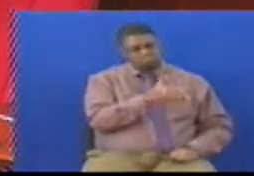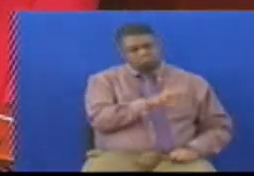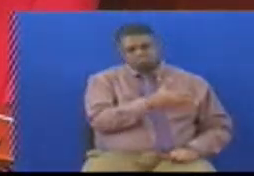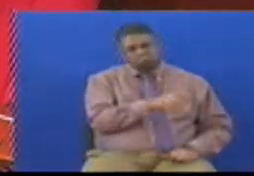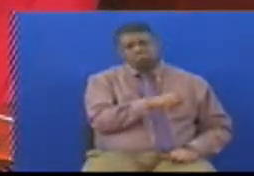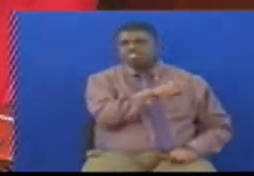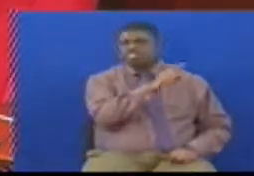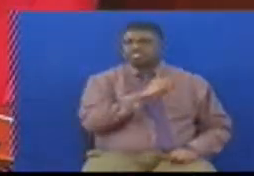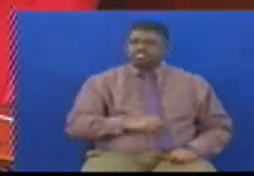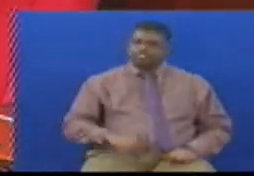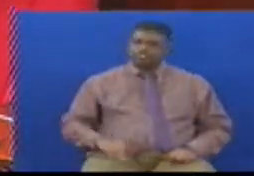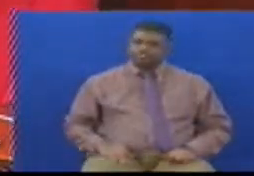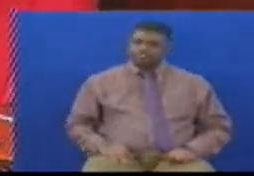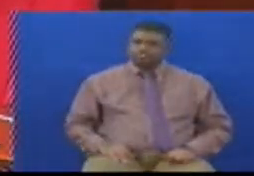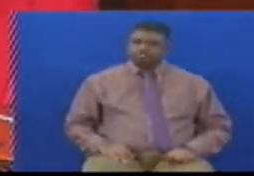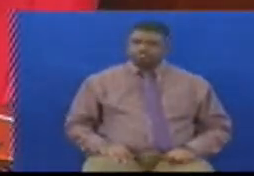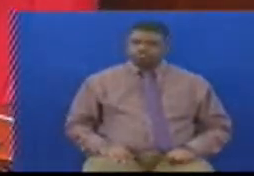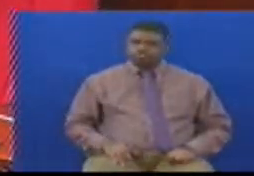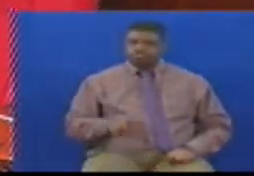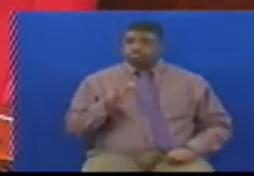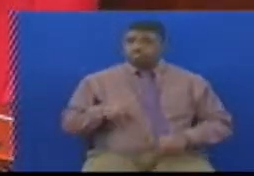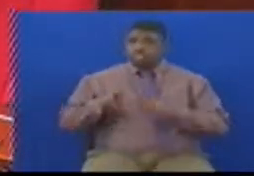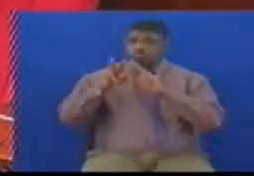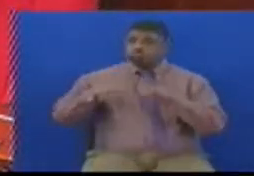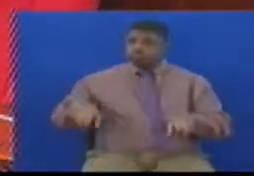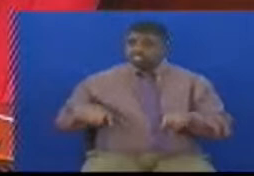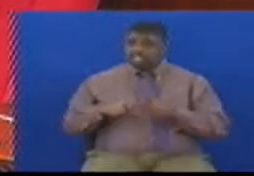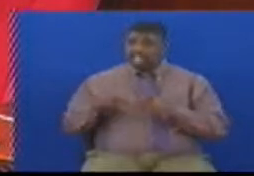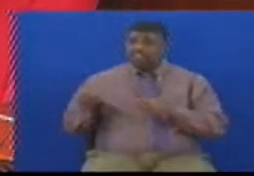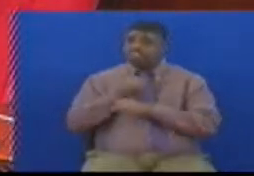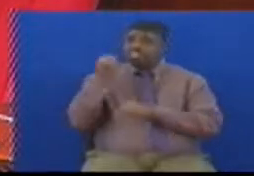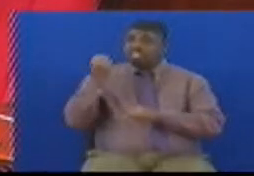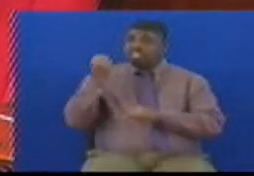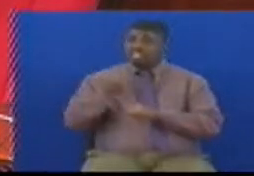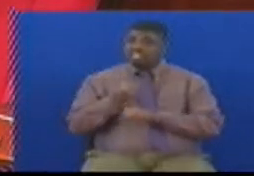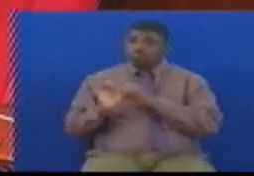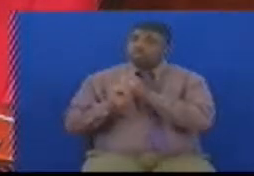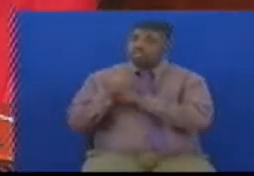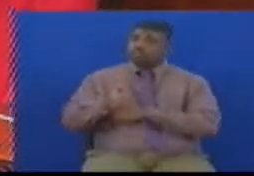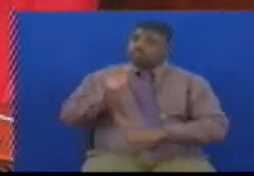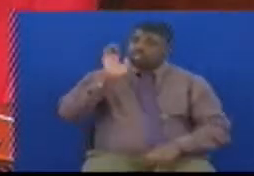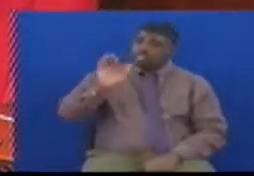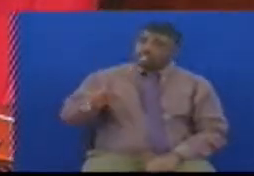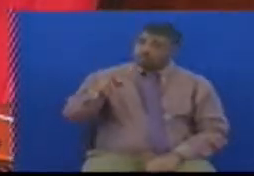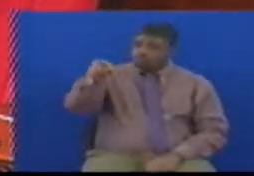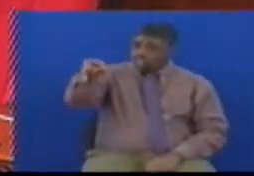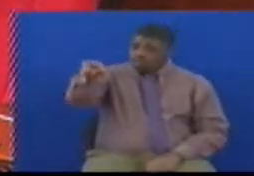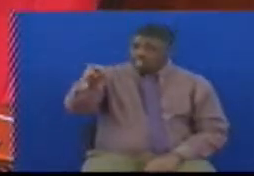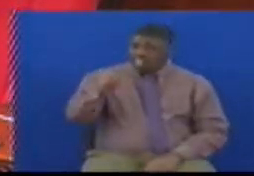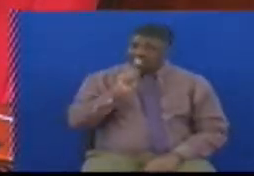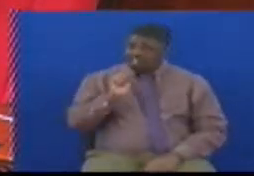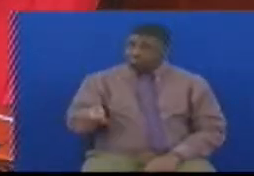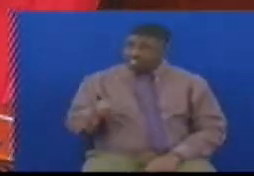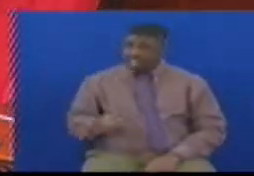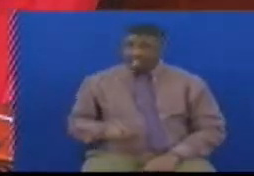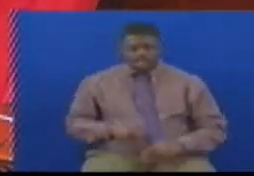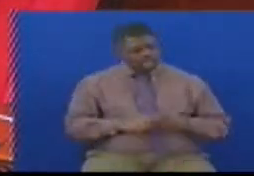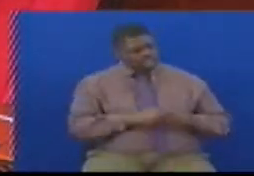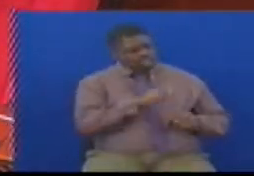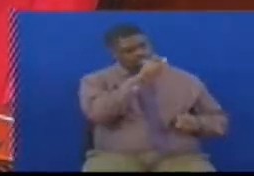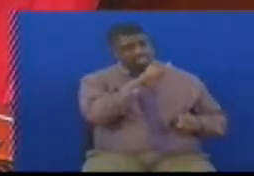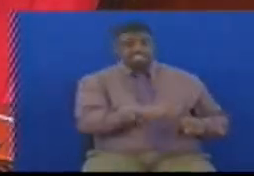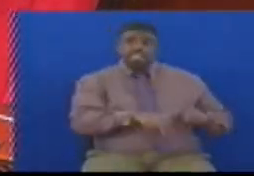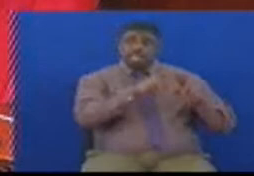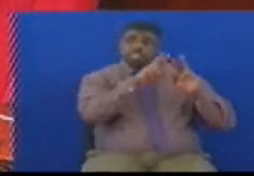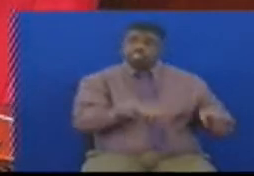kidogo. CAG Mheshimiwa Spika anafanya kazi kwa niaba yako wewe Mheshimiwa Spika. CAG